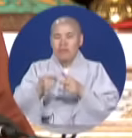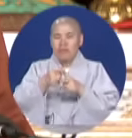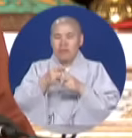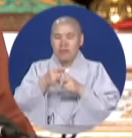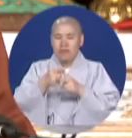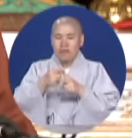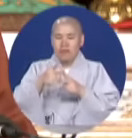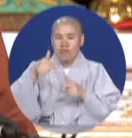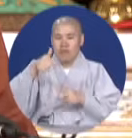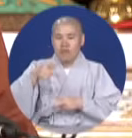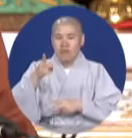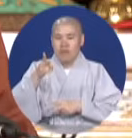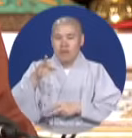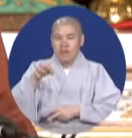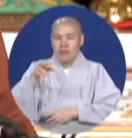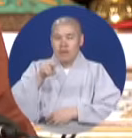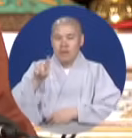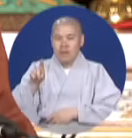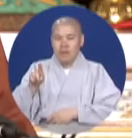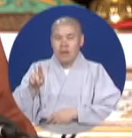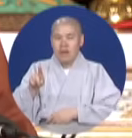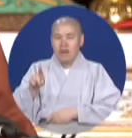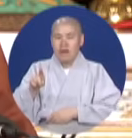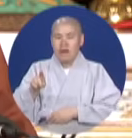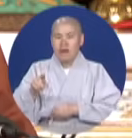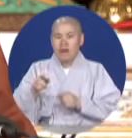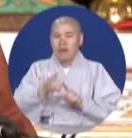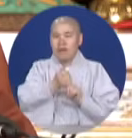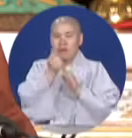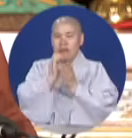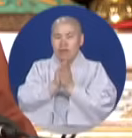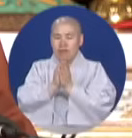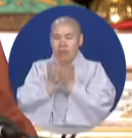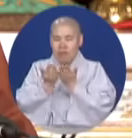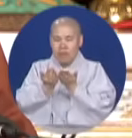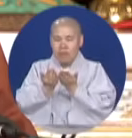하나는 경사가 있어요. 경을 아는 분을 경사라고 합니다.